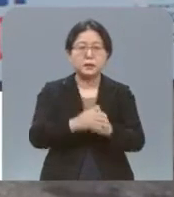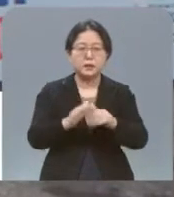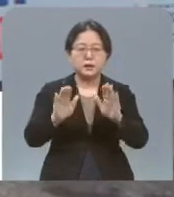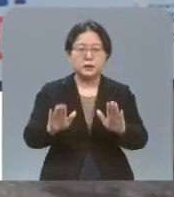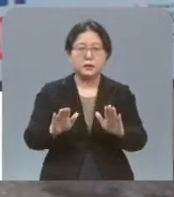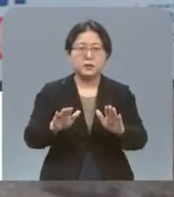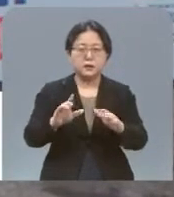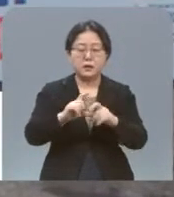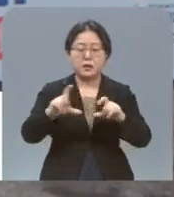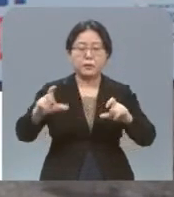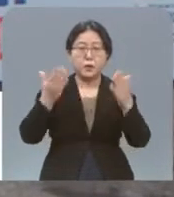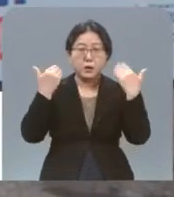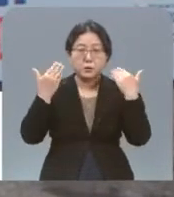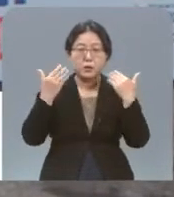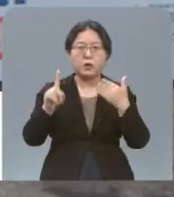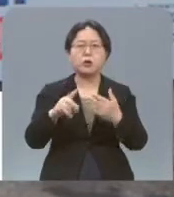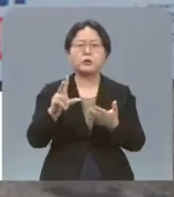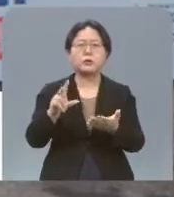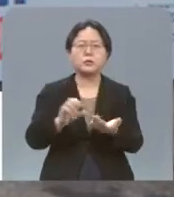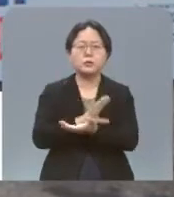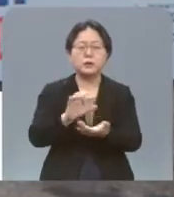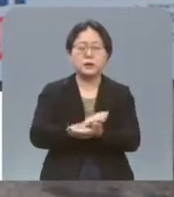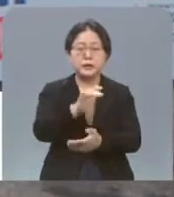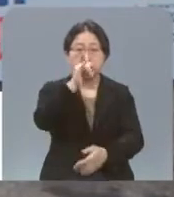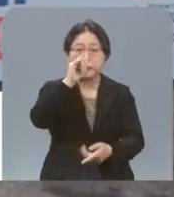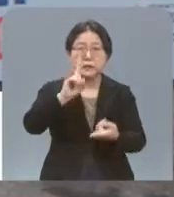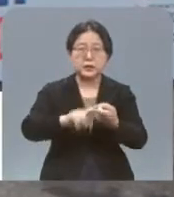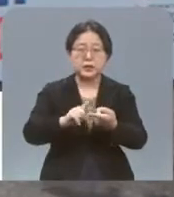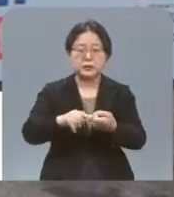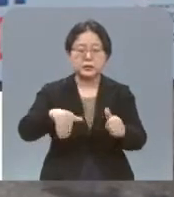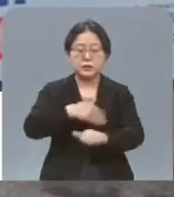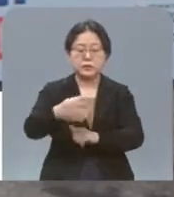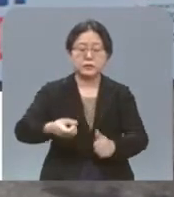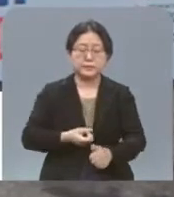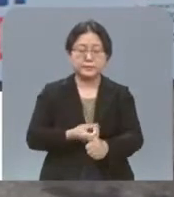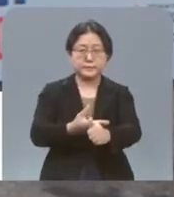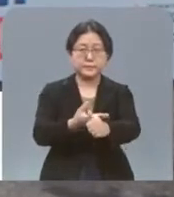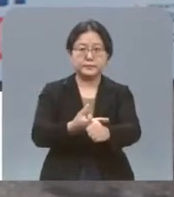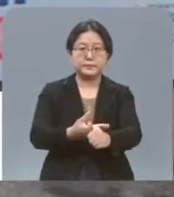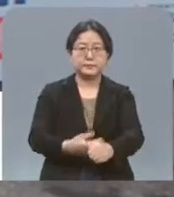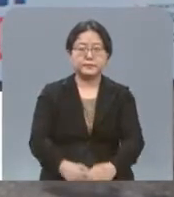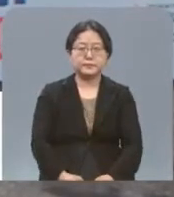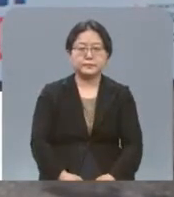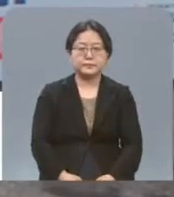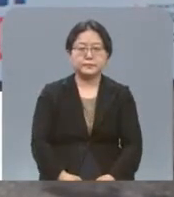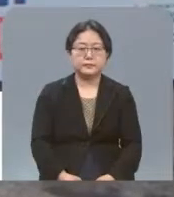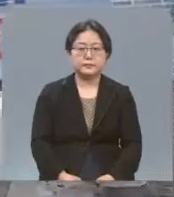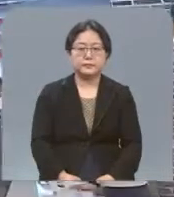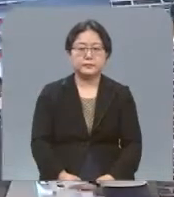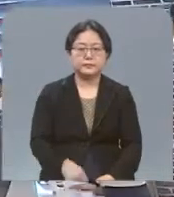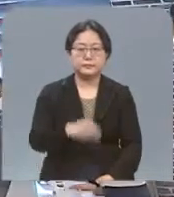현재 일선 학교 현장에서 어떤 논란이 일고 있는지 김혜정 기자가 취재했습니다.